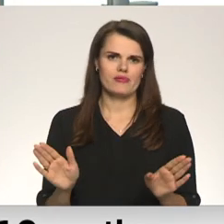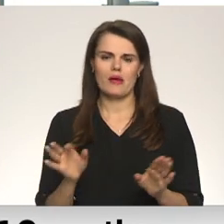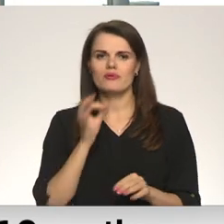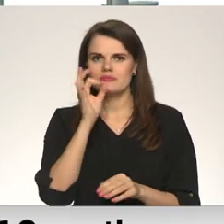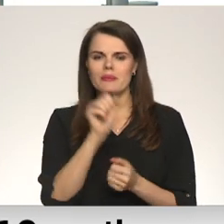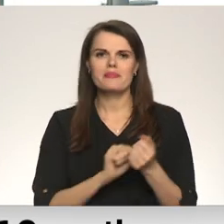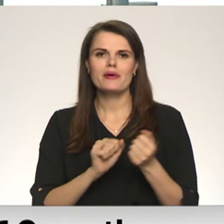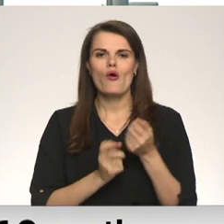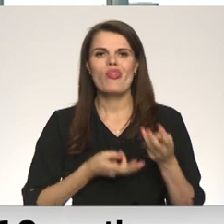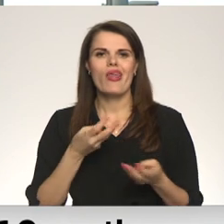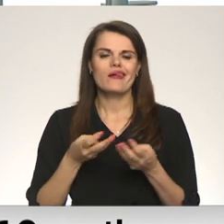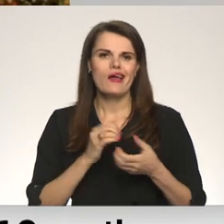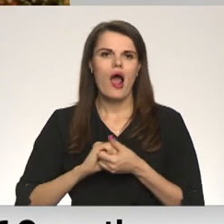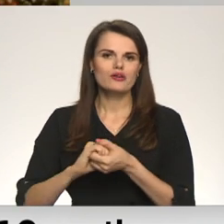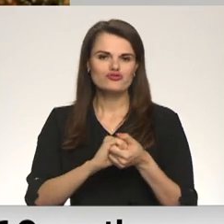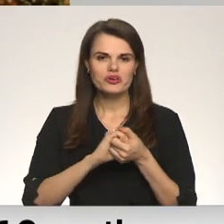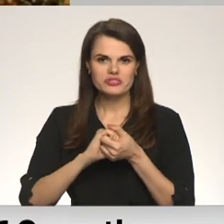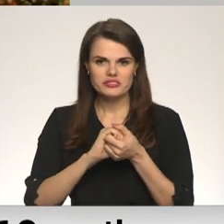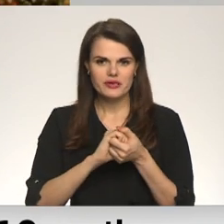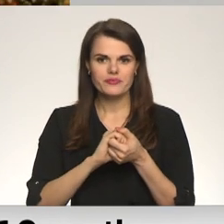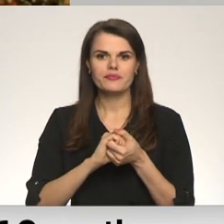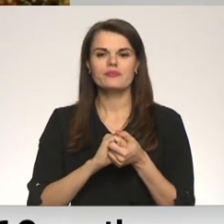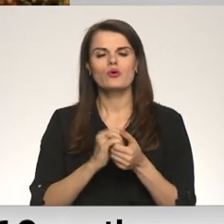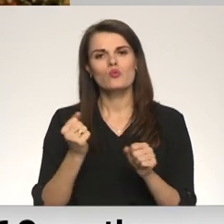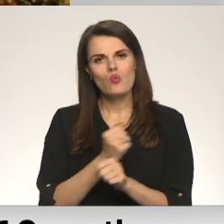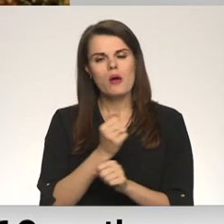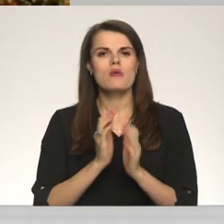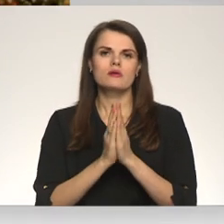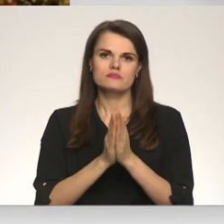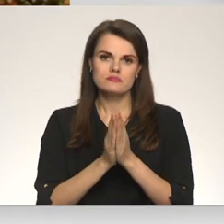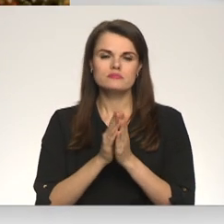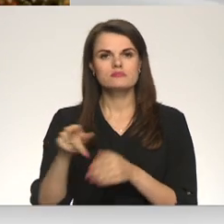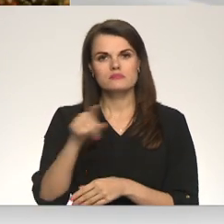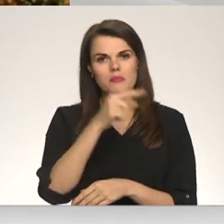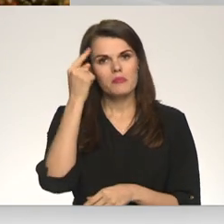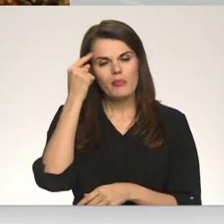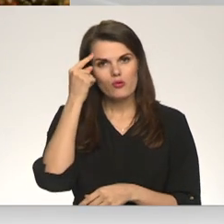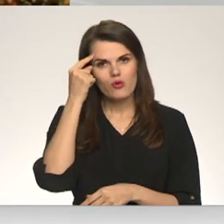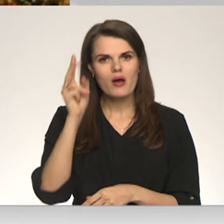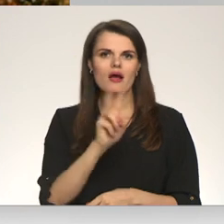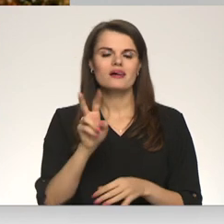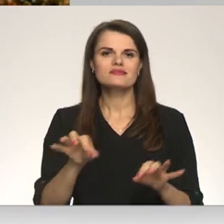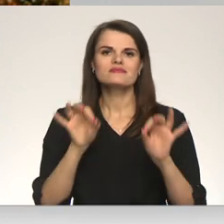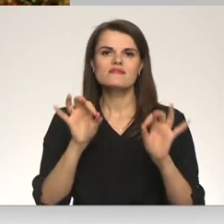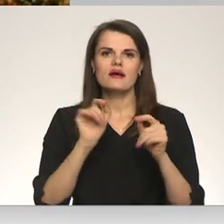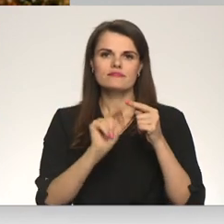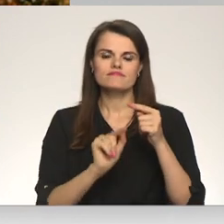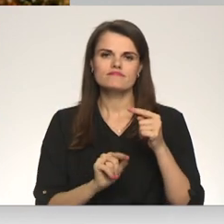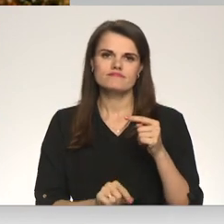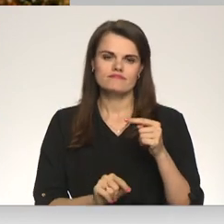un bioenerģijas asociācijā. Aicinājums būtu tomēr pavērtēt, kas tad ir tie būtiskākie faktori